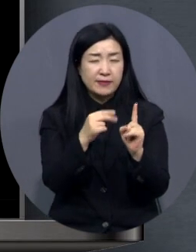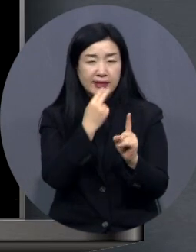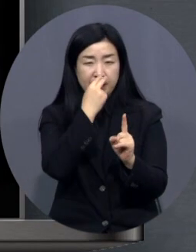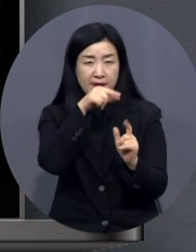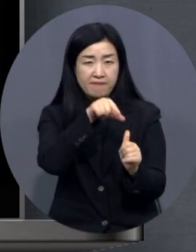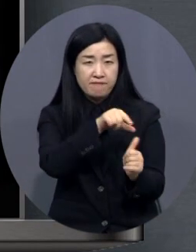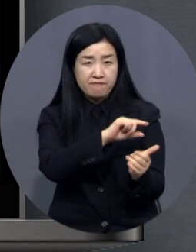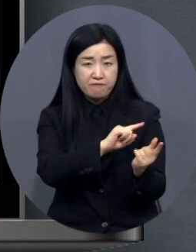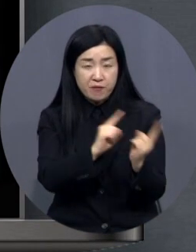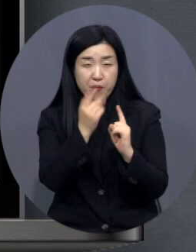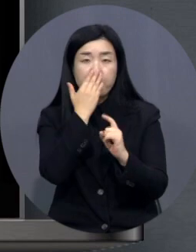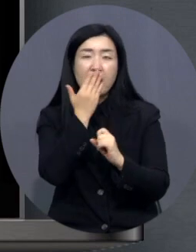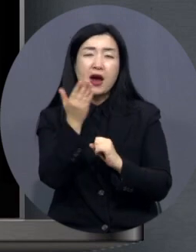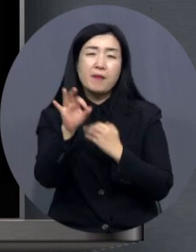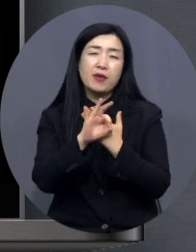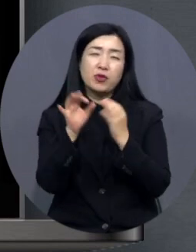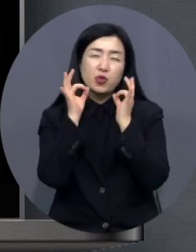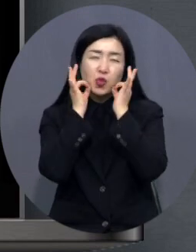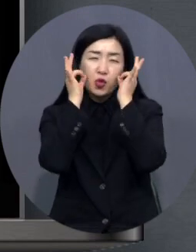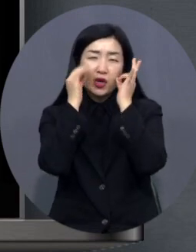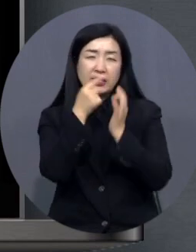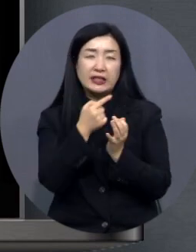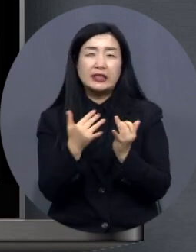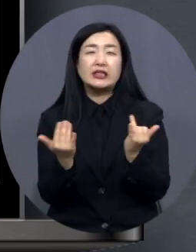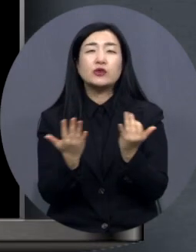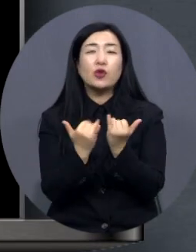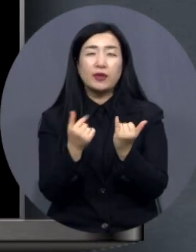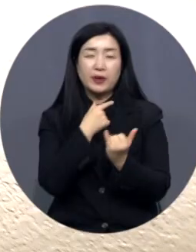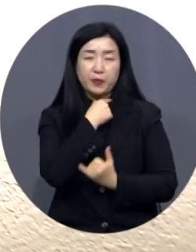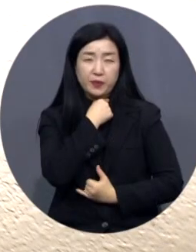있다면 노력을 다하는 소방관이 되고 싶다고 적었습니다.